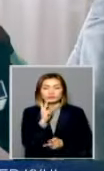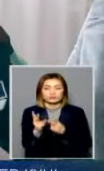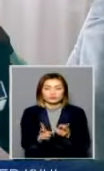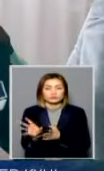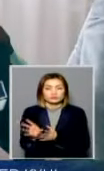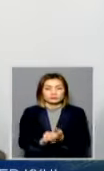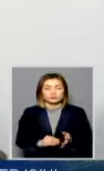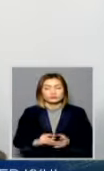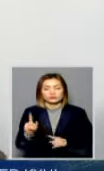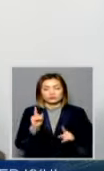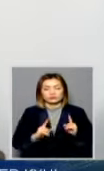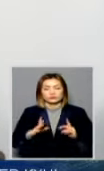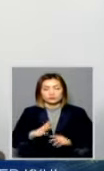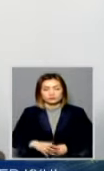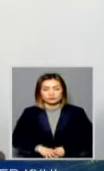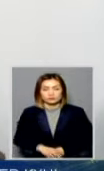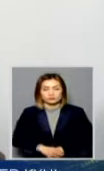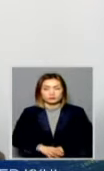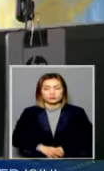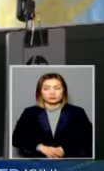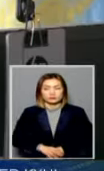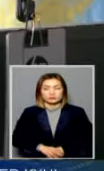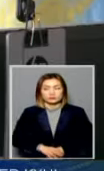мақсатында аталған жиын арнайы өткізілді.